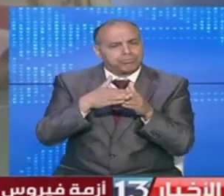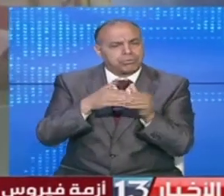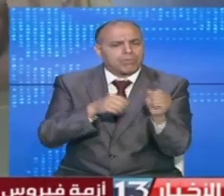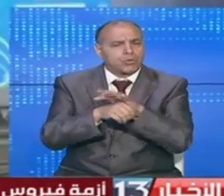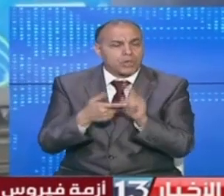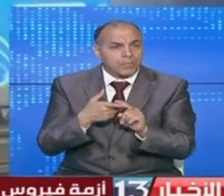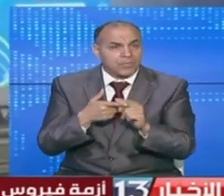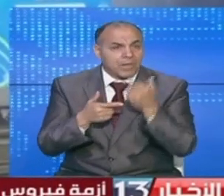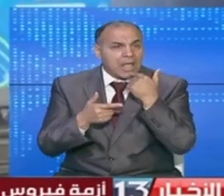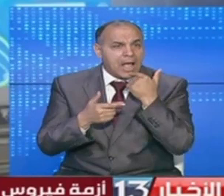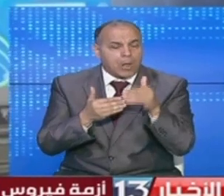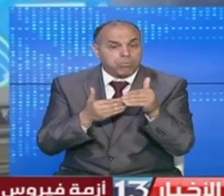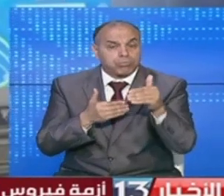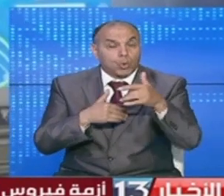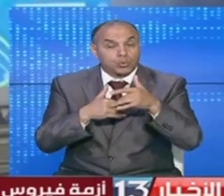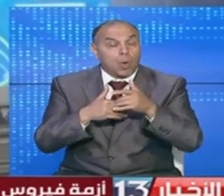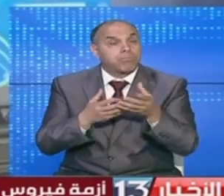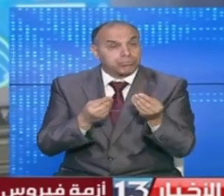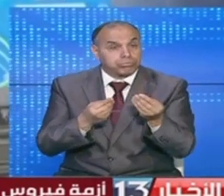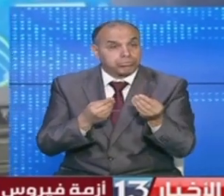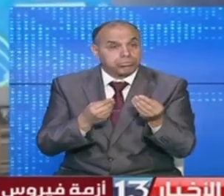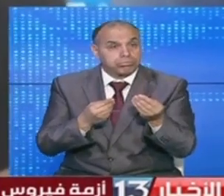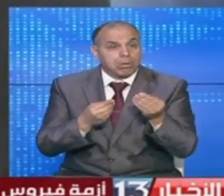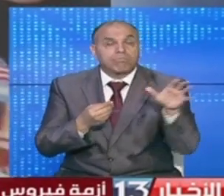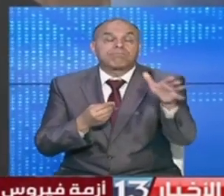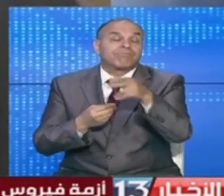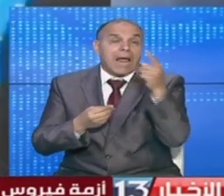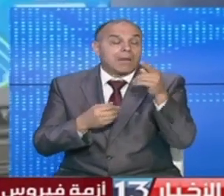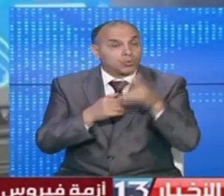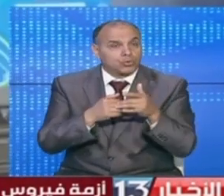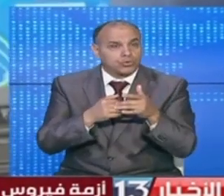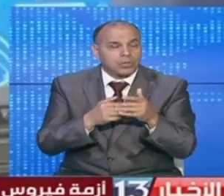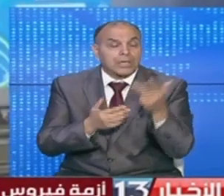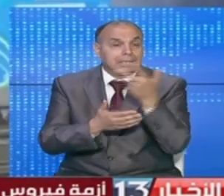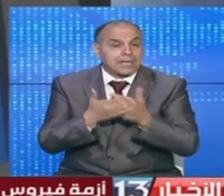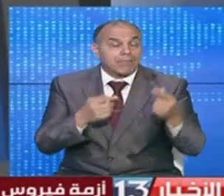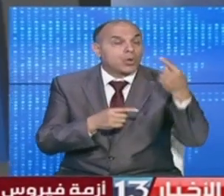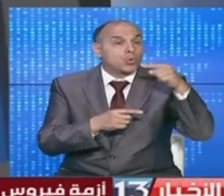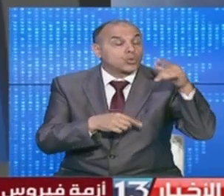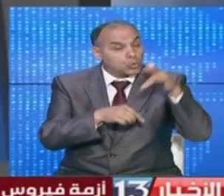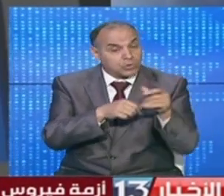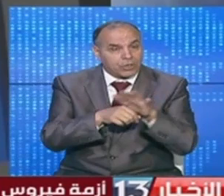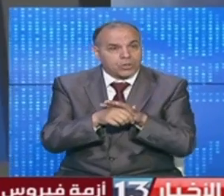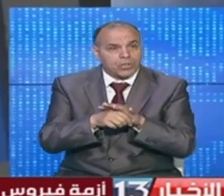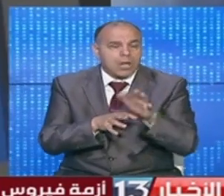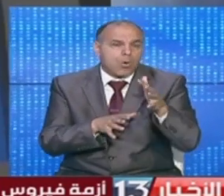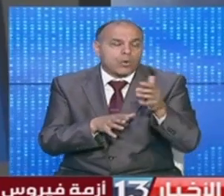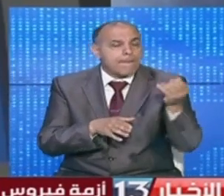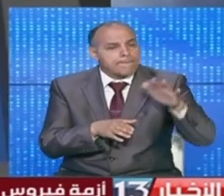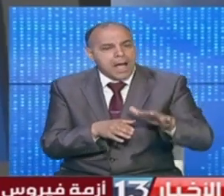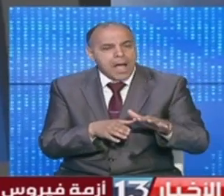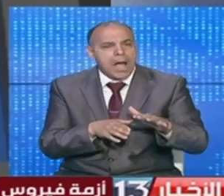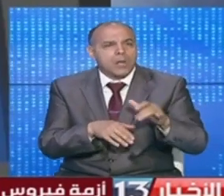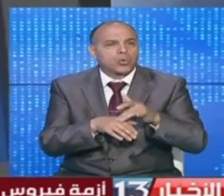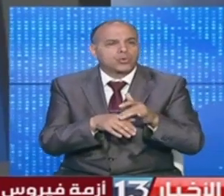كورونا الذي تخطى عدد المصابين به في مختلف أنحاء العالم 3.5 ملايين، بينما اقترب عدد الوفيات